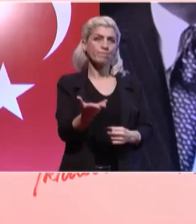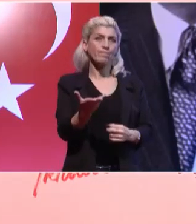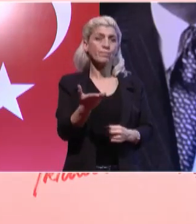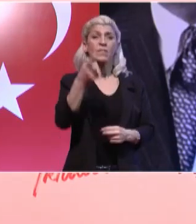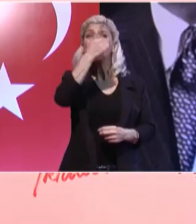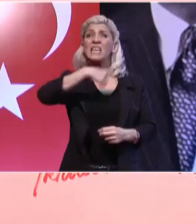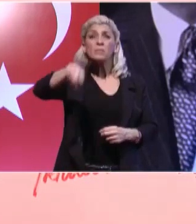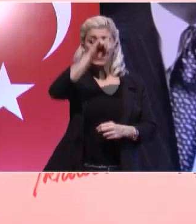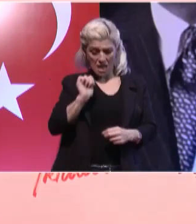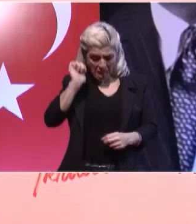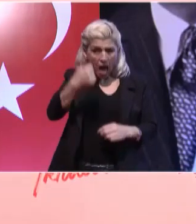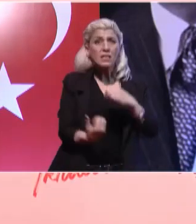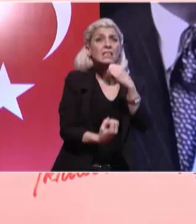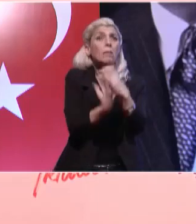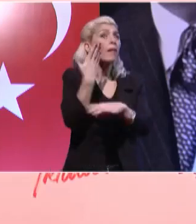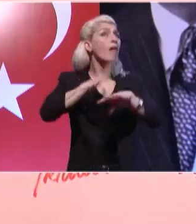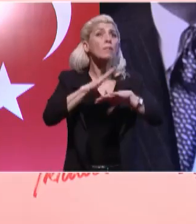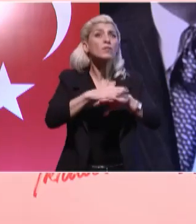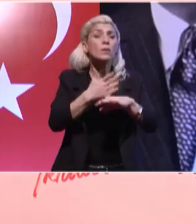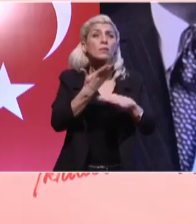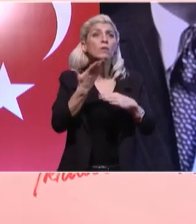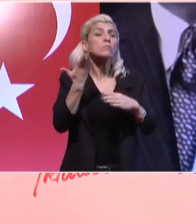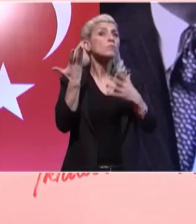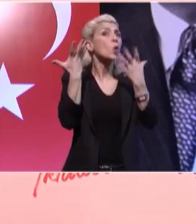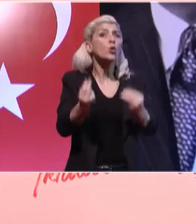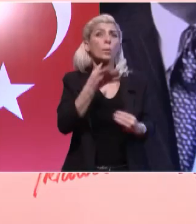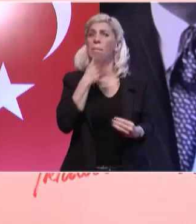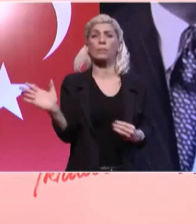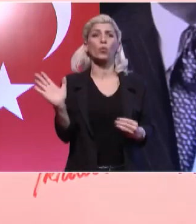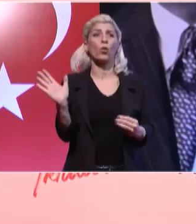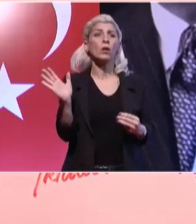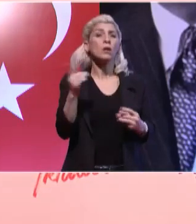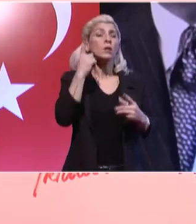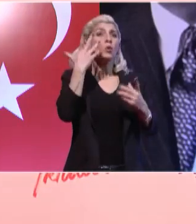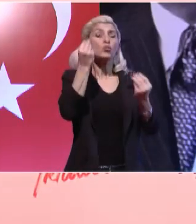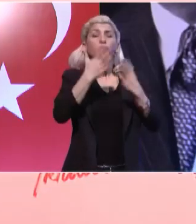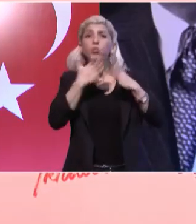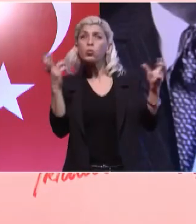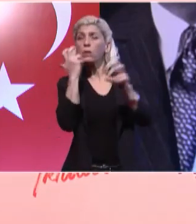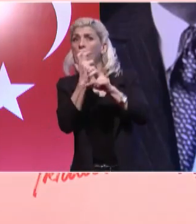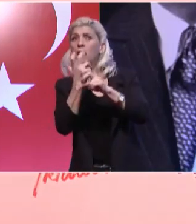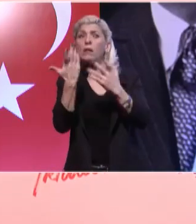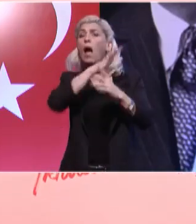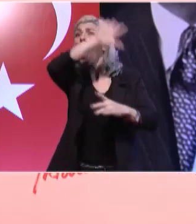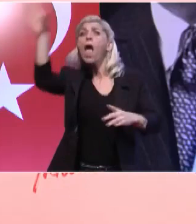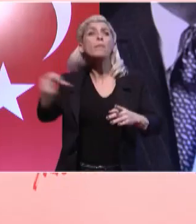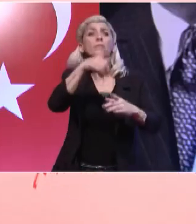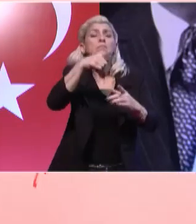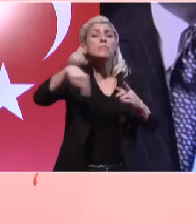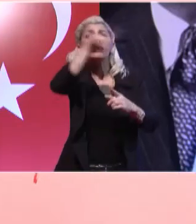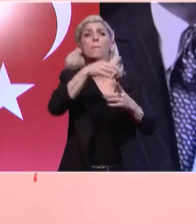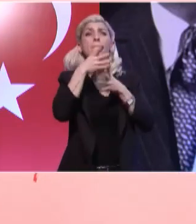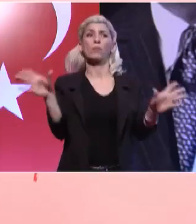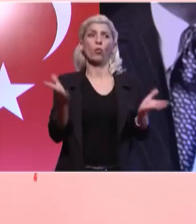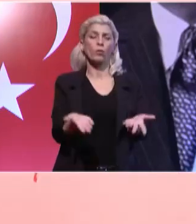Kimse yarın sabah ne olacağını bilmiyor. Nasıl bir trajediyle karşılaşacağımızı hiç kimse bilmiyor.